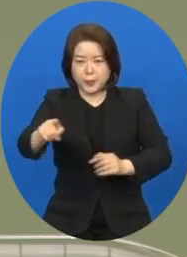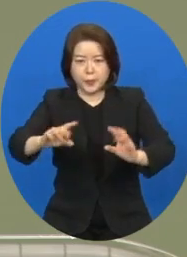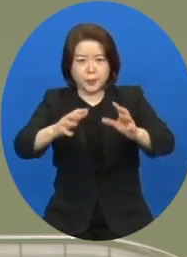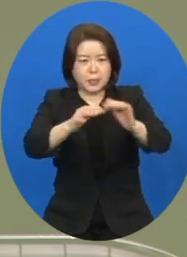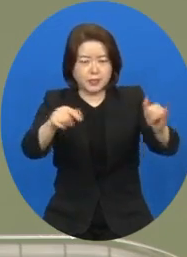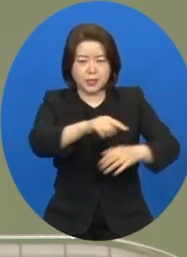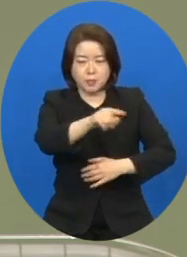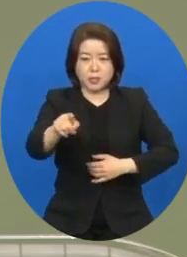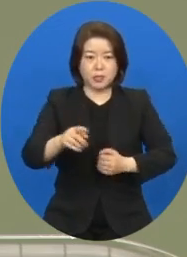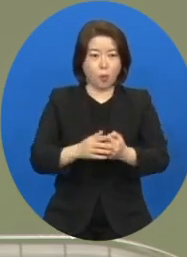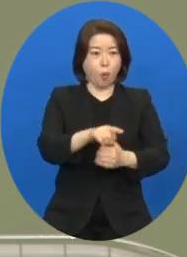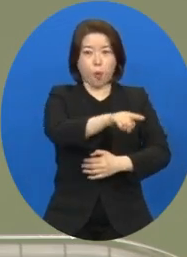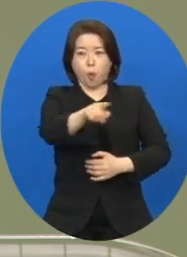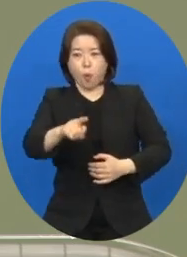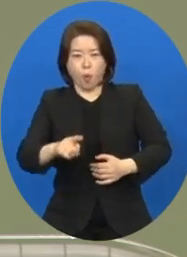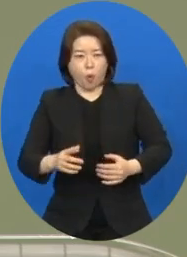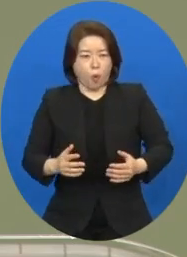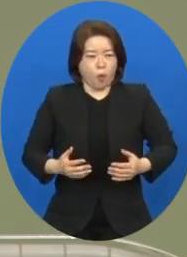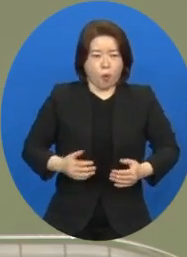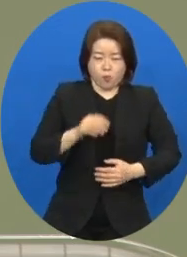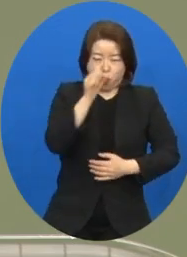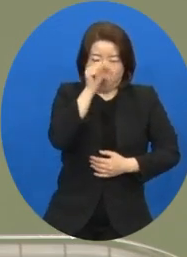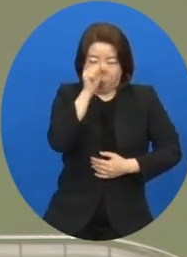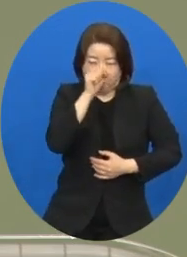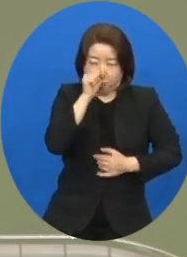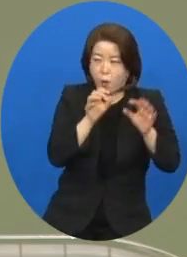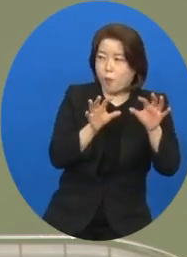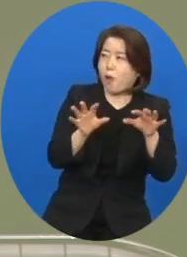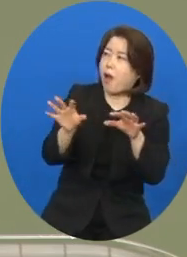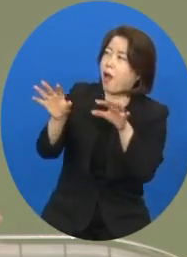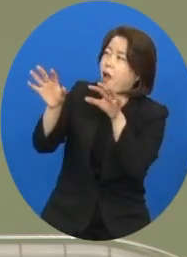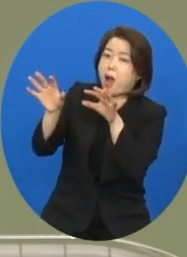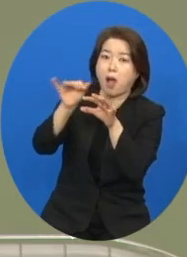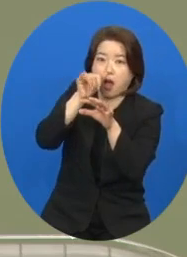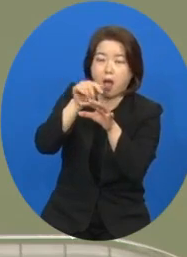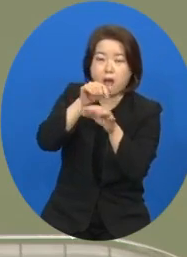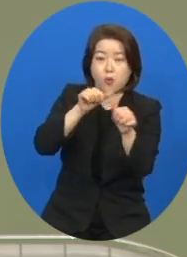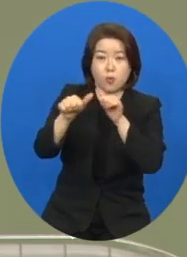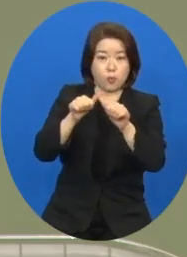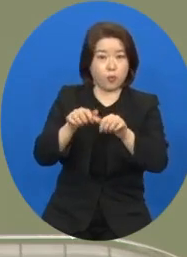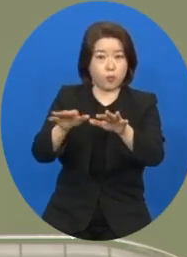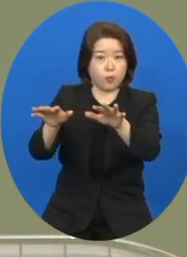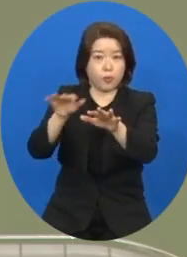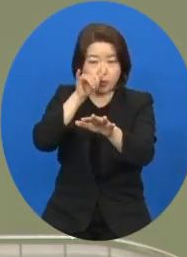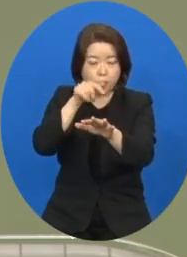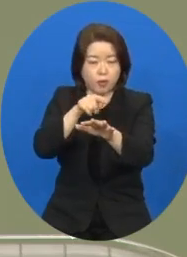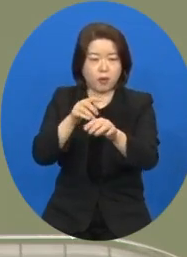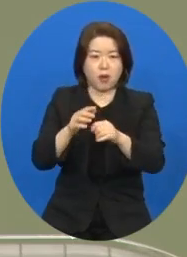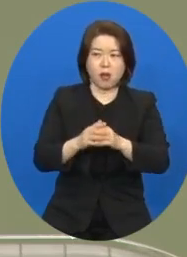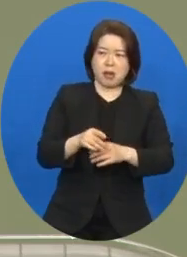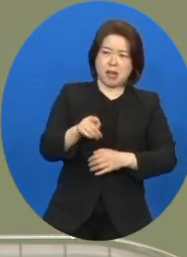정말 반응이 엄청나다는 사실을 소문으로 들었습니다. 근데 그들은 위기감을 느꼈어요.